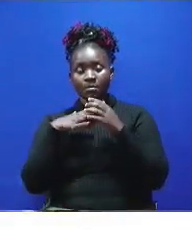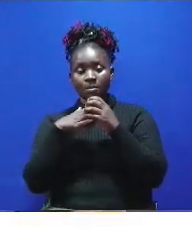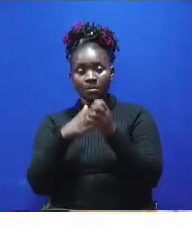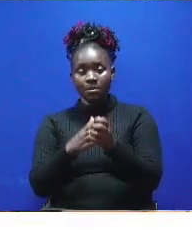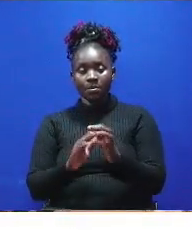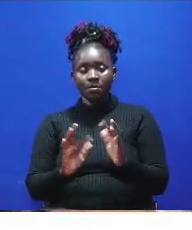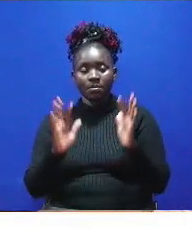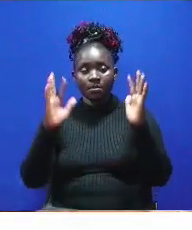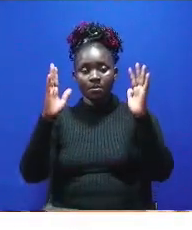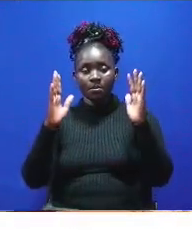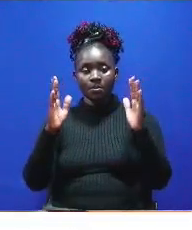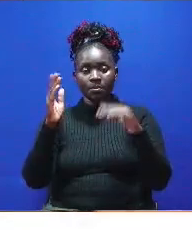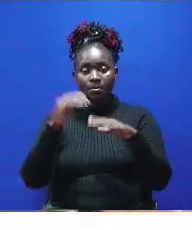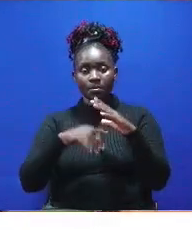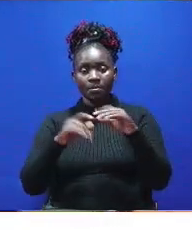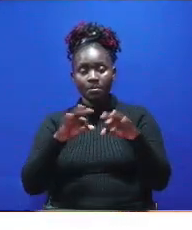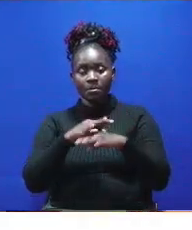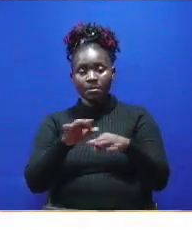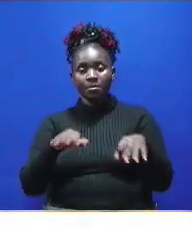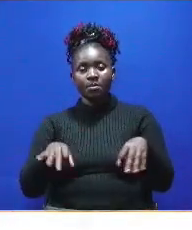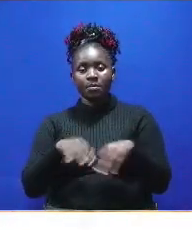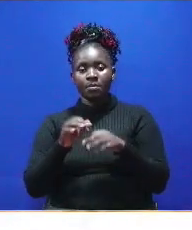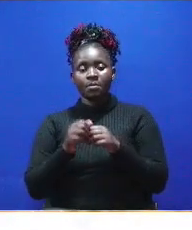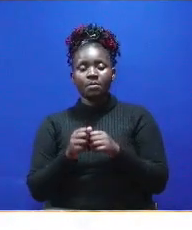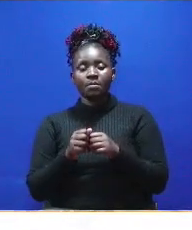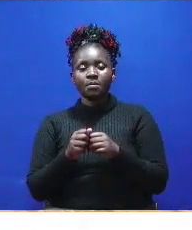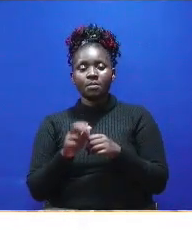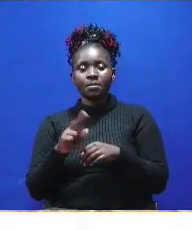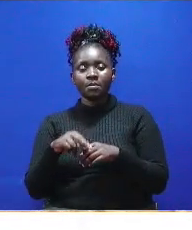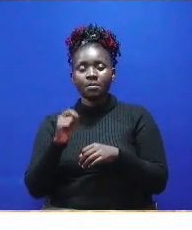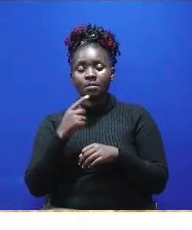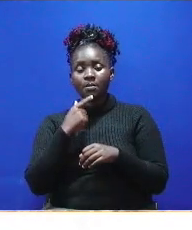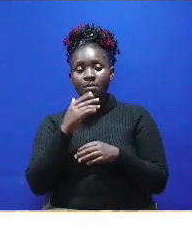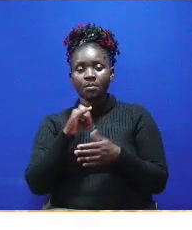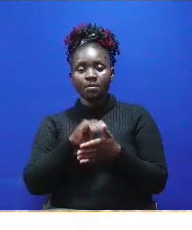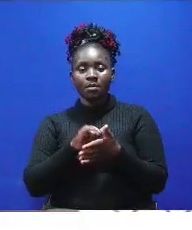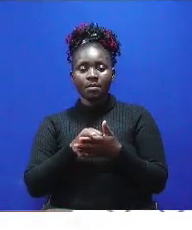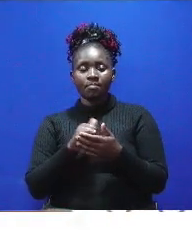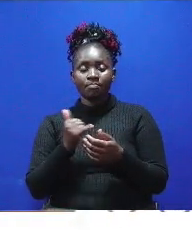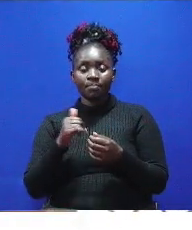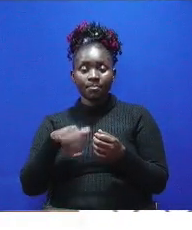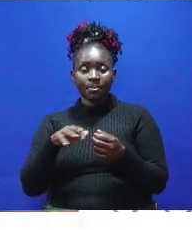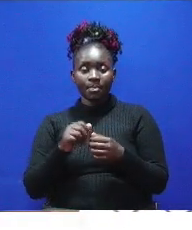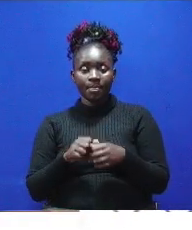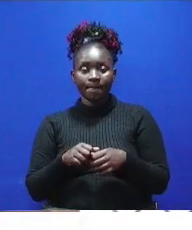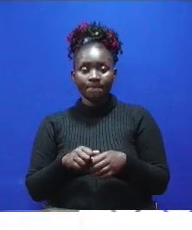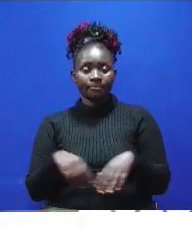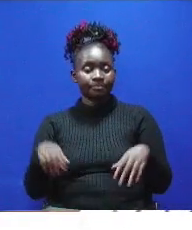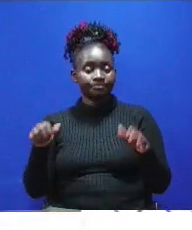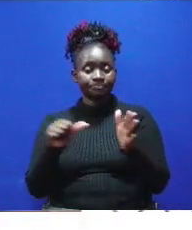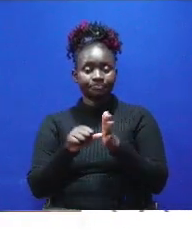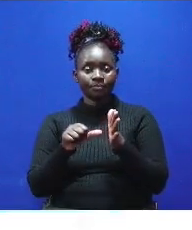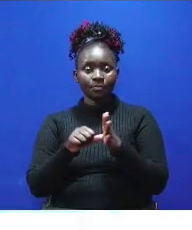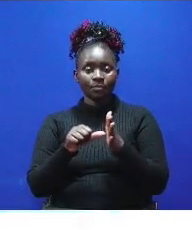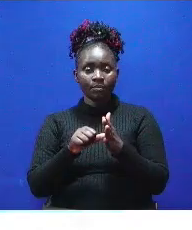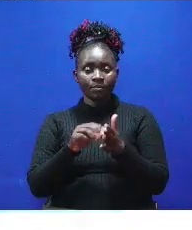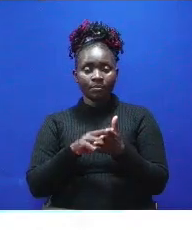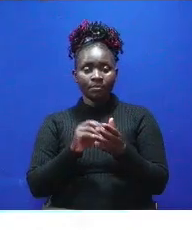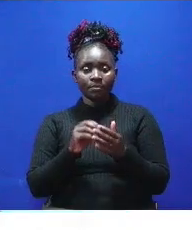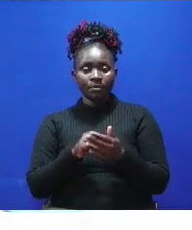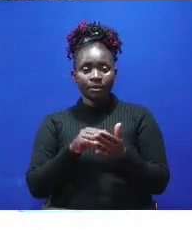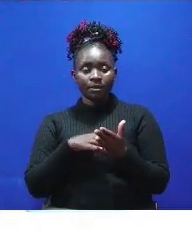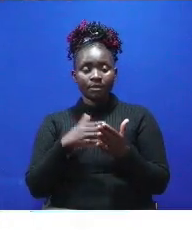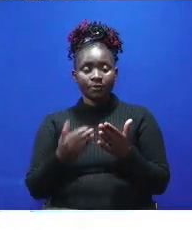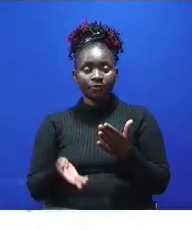lekana asigeti kiamarani. Kitutu chache not asikeli abuna nigenseme yo ya getuwe no mochandobo kwanyoka kweli. Liroba